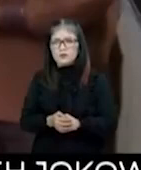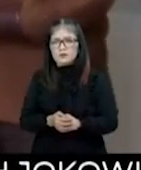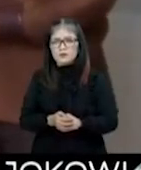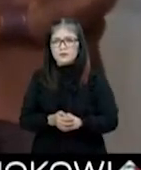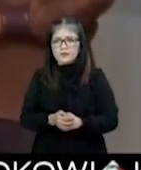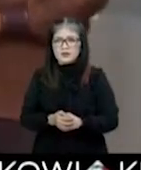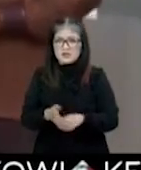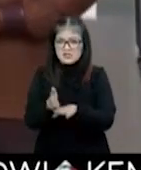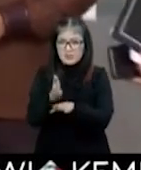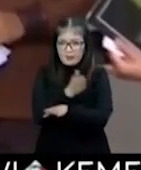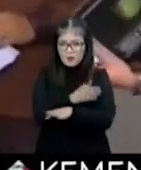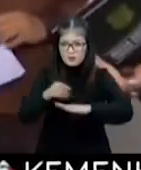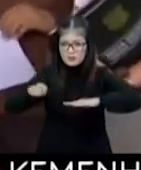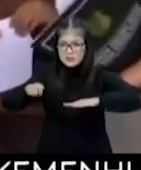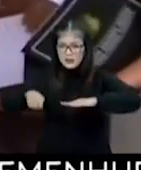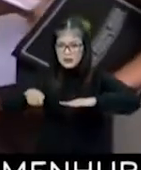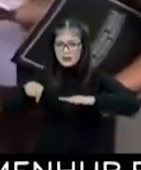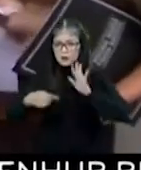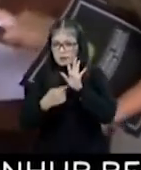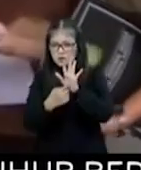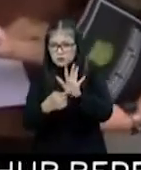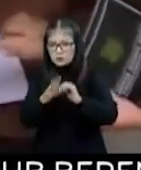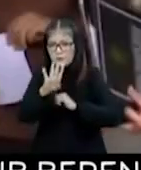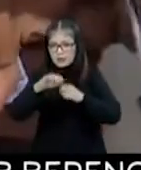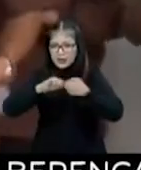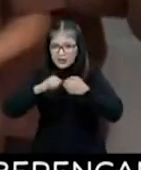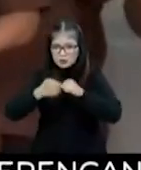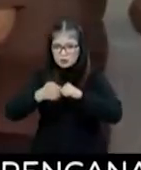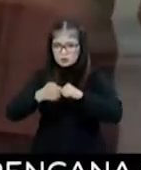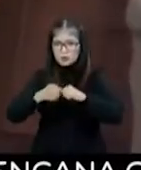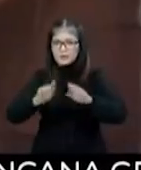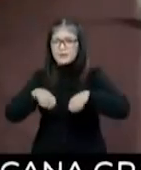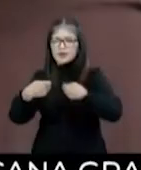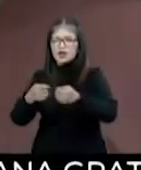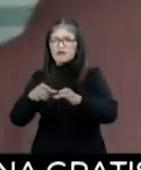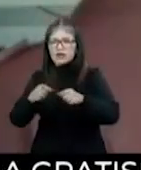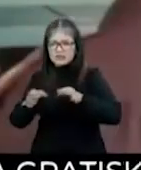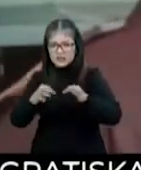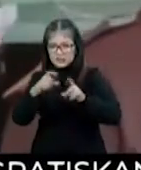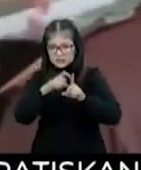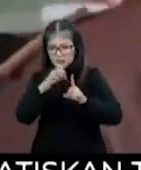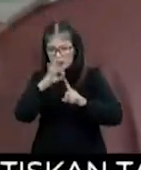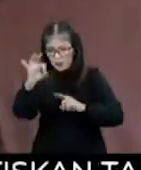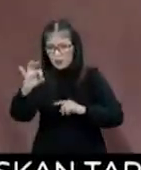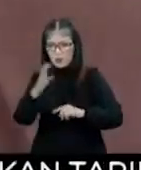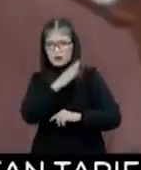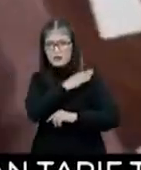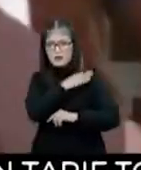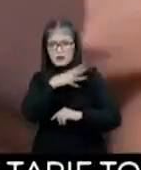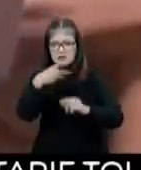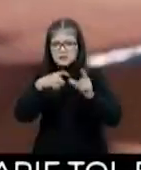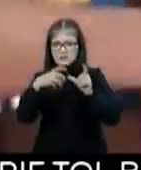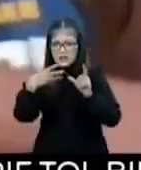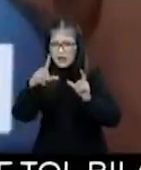Sebelumnya, Kejaksaan Agung merilis 4 tersangka kasus korupsi pemberian fasilitas ekspor CPO. Seorang pejabat eselon 1 Kementerian Perdagangan yakni